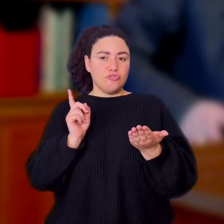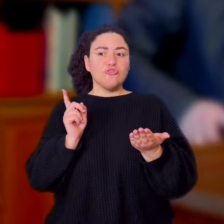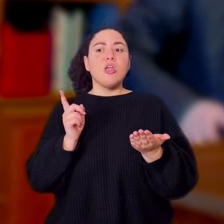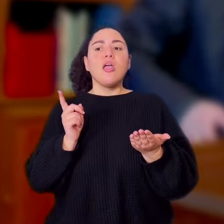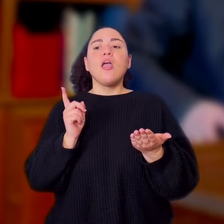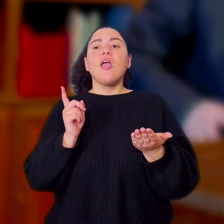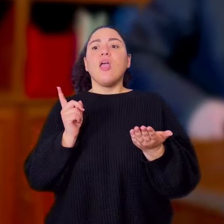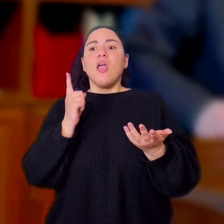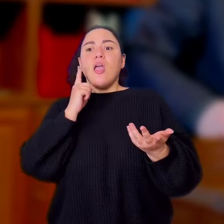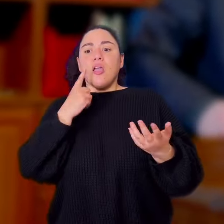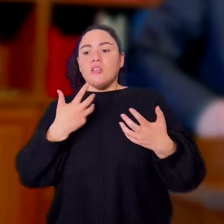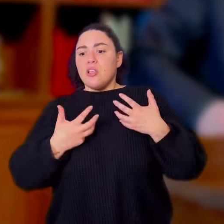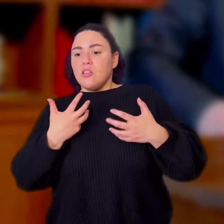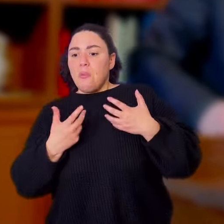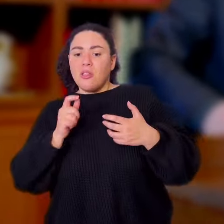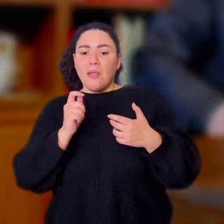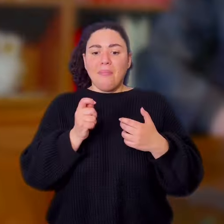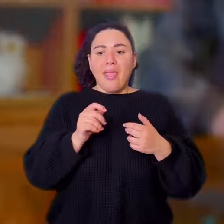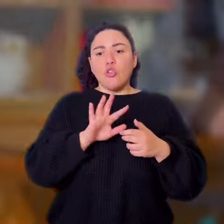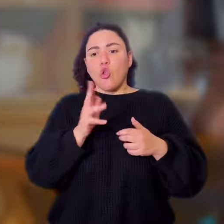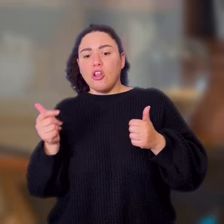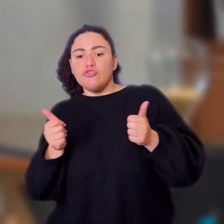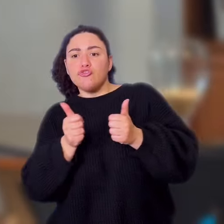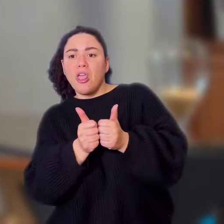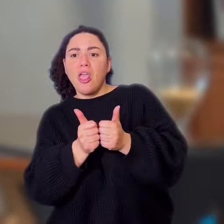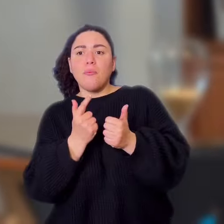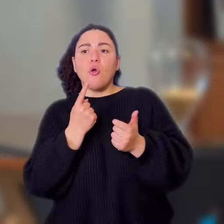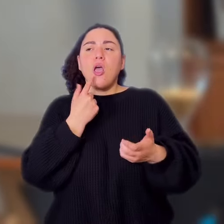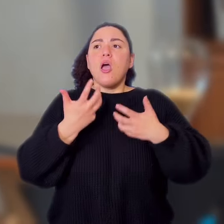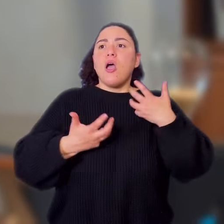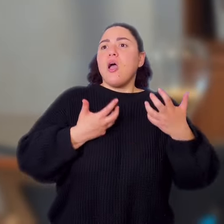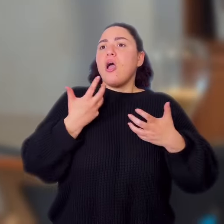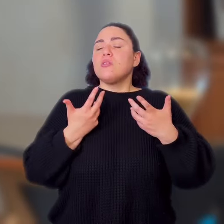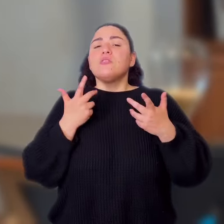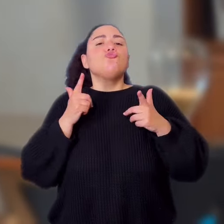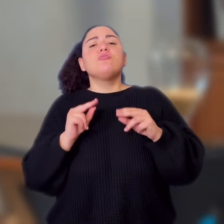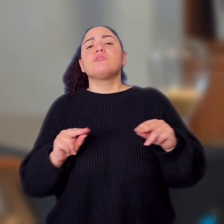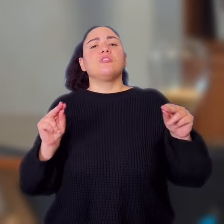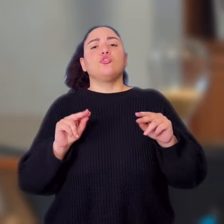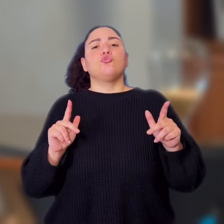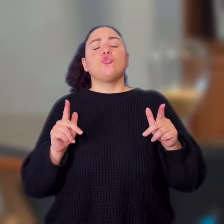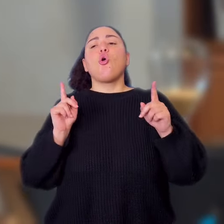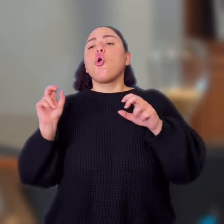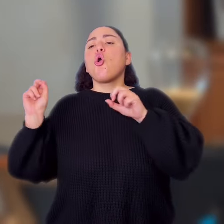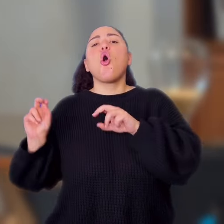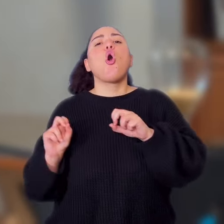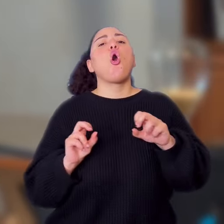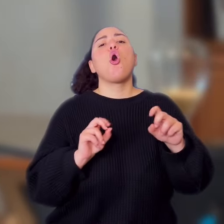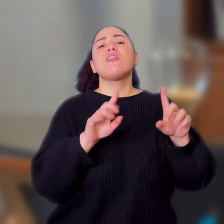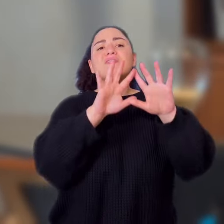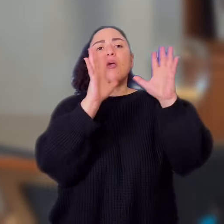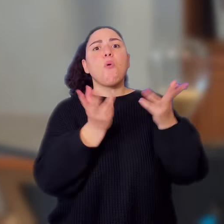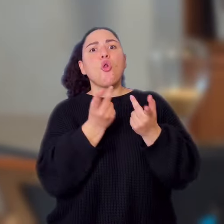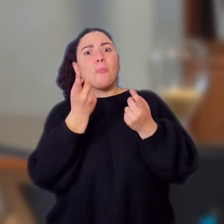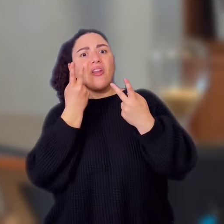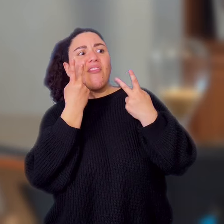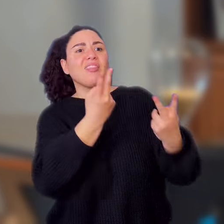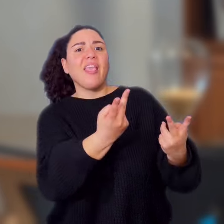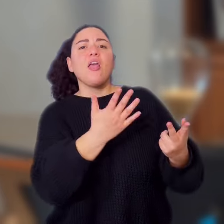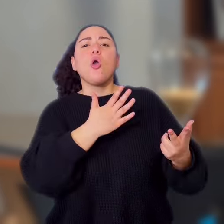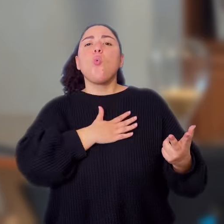quali siano stati i sentimenti di Pietro e dell'altro discepolo che corrono verso un Sepolcro che cosa sia